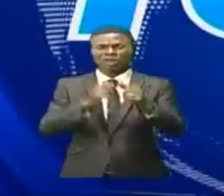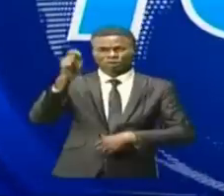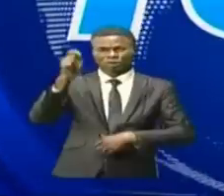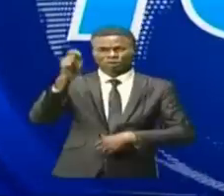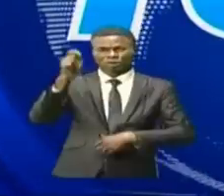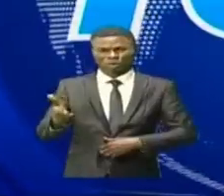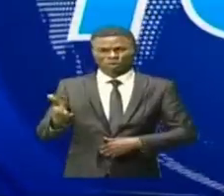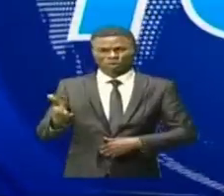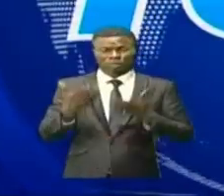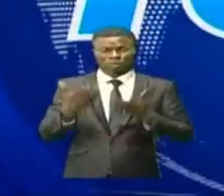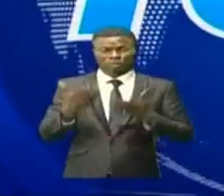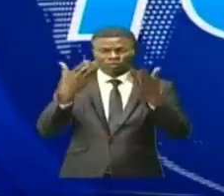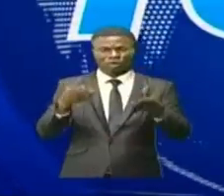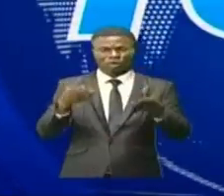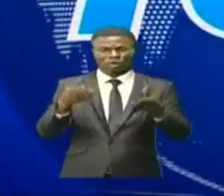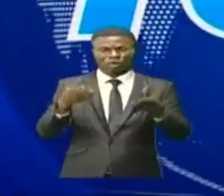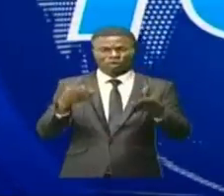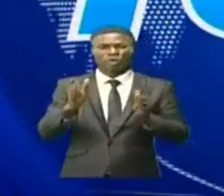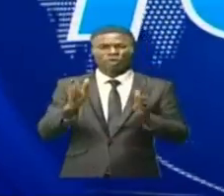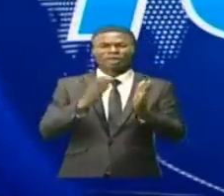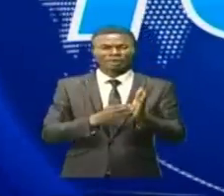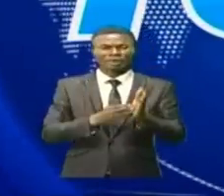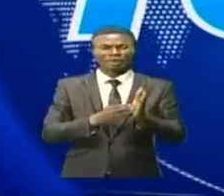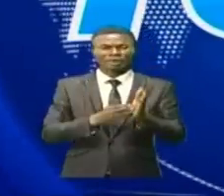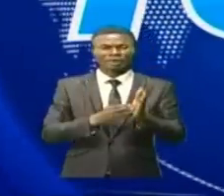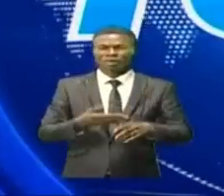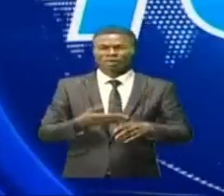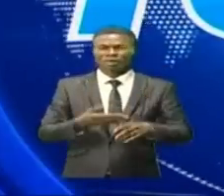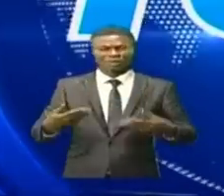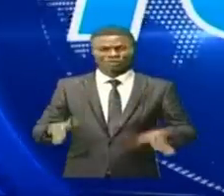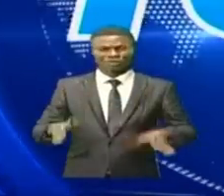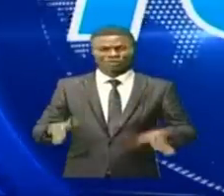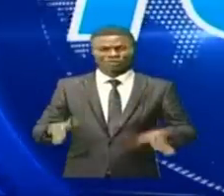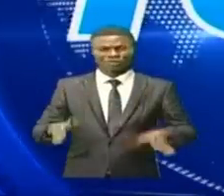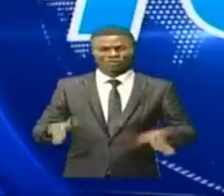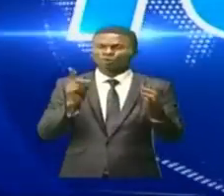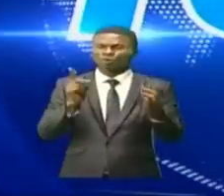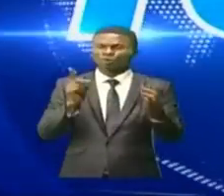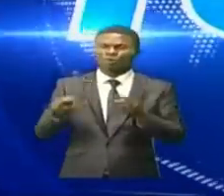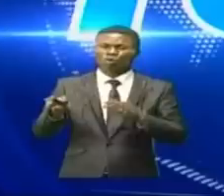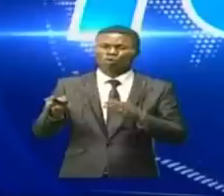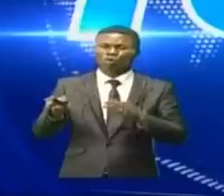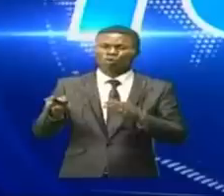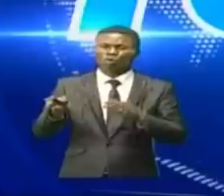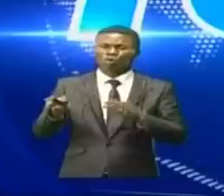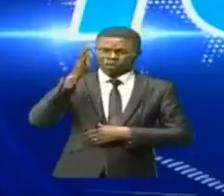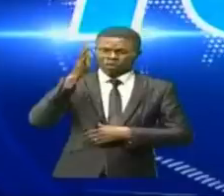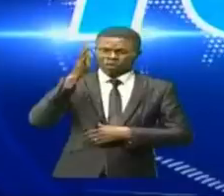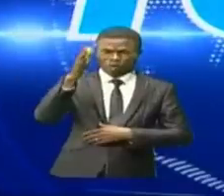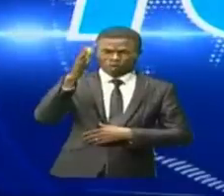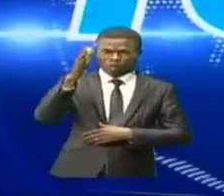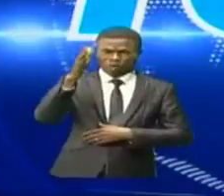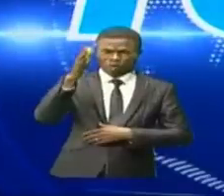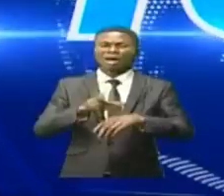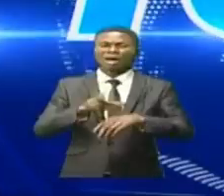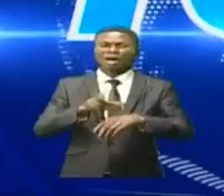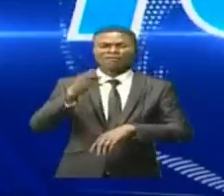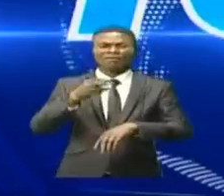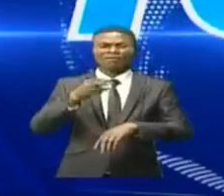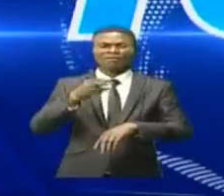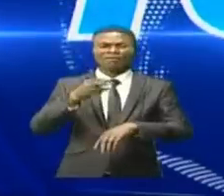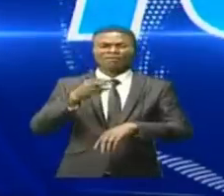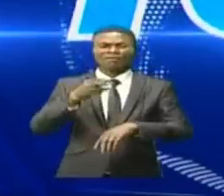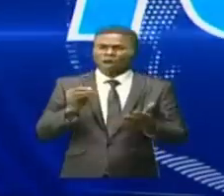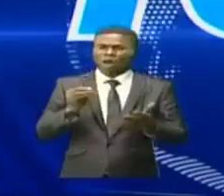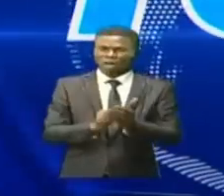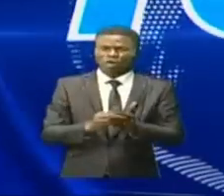ce reportage de l'appel de jeunes à l'enrôlement massif dans l'armée que nous terminons ce journal des